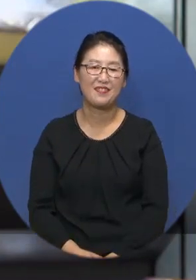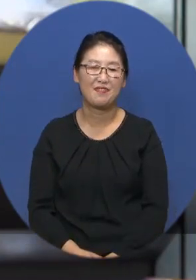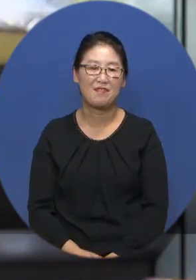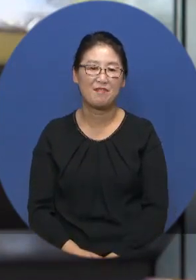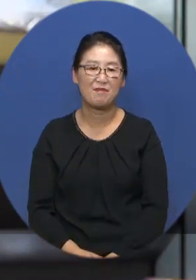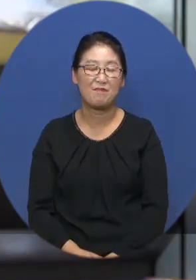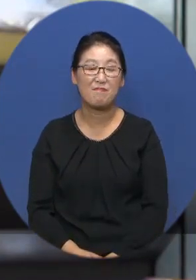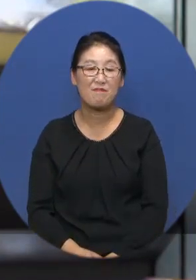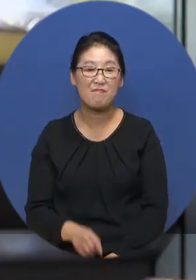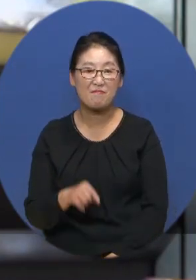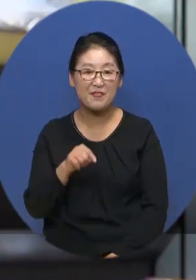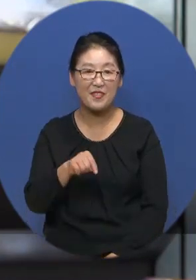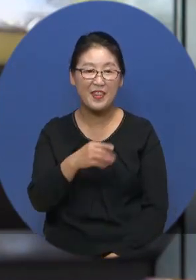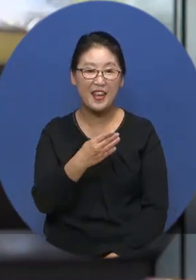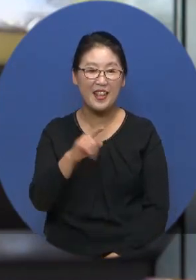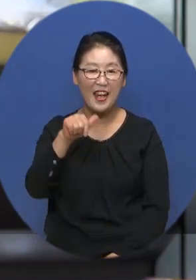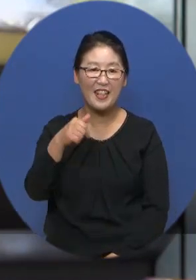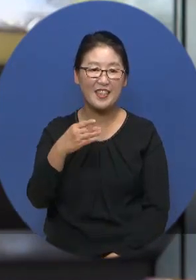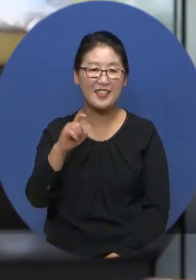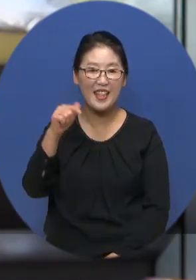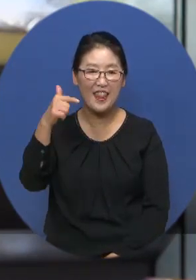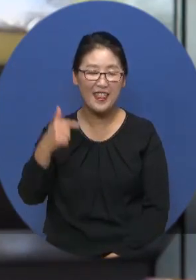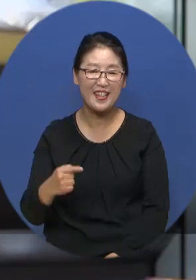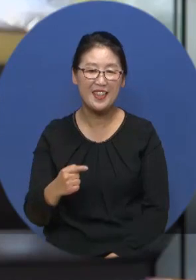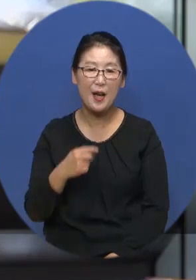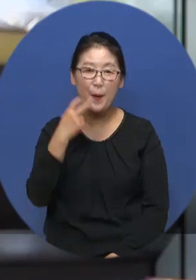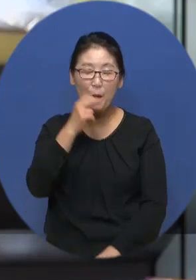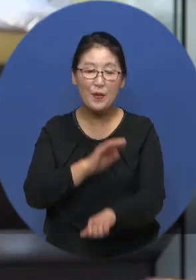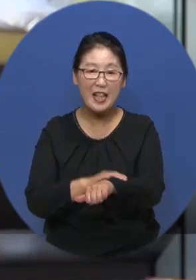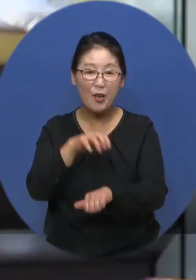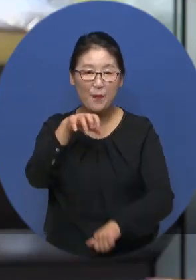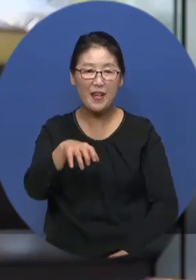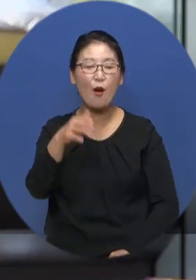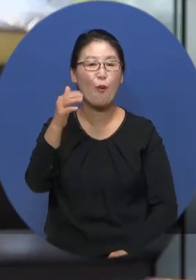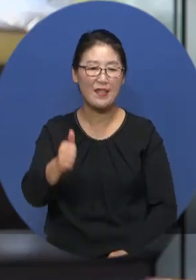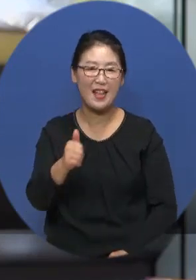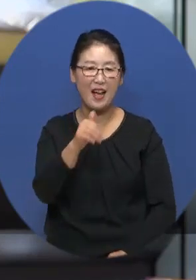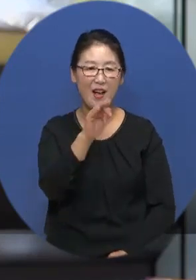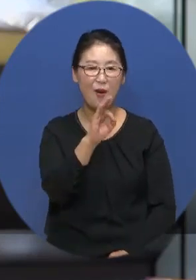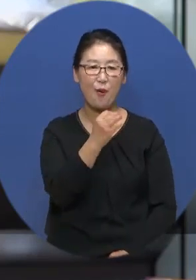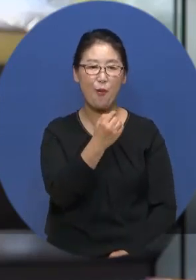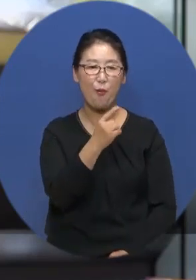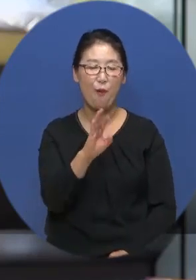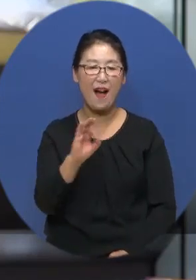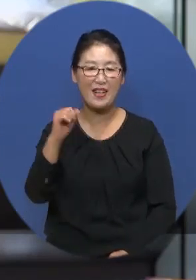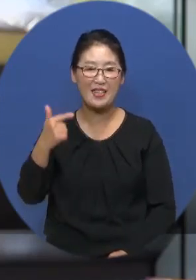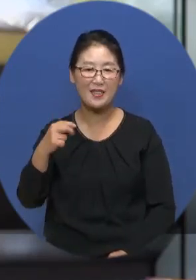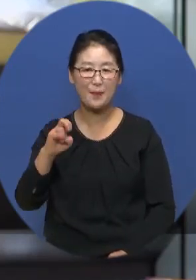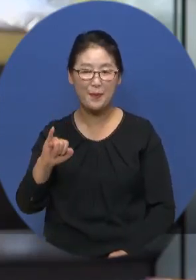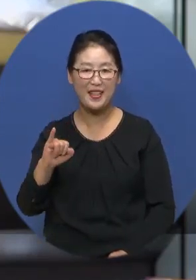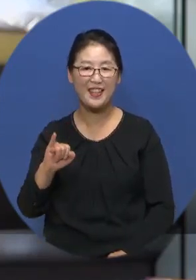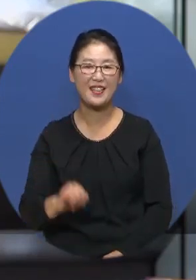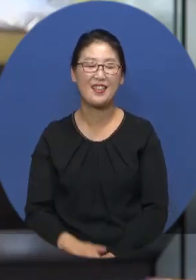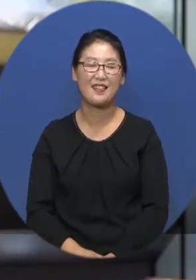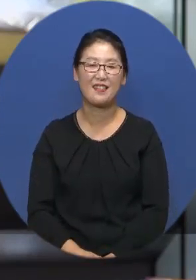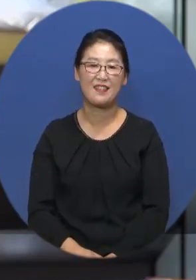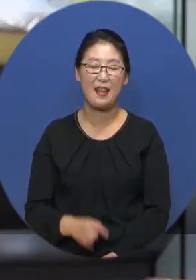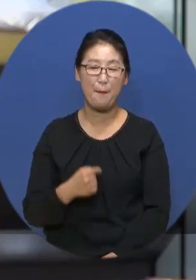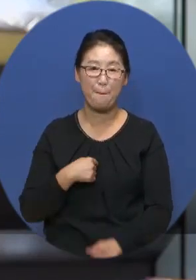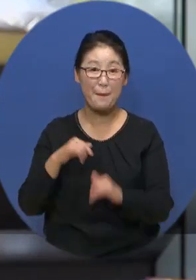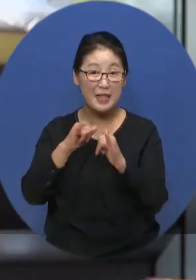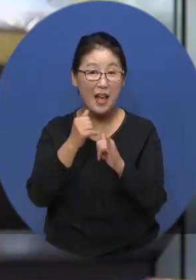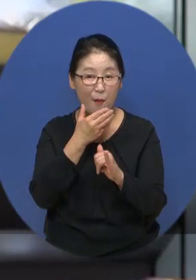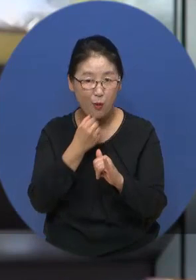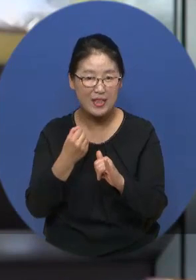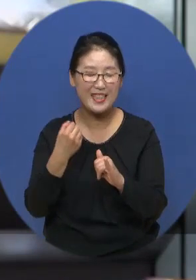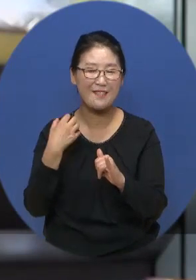네, 저는 네그랜드 보호작업장의 원장을 맡고 있는 황은미입니다. 네, 네, 사회복지사이면서 장애인